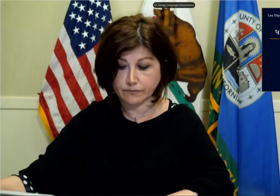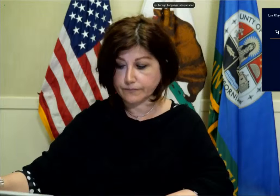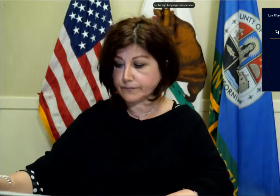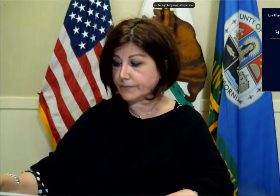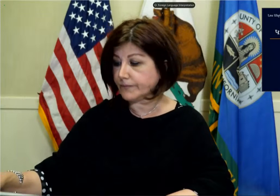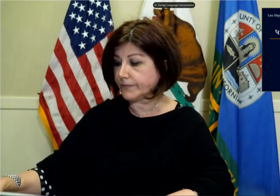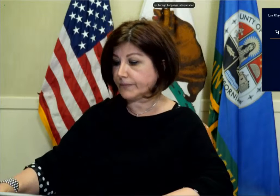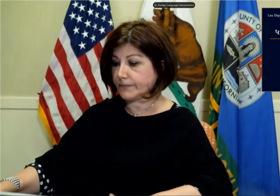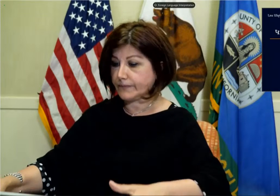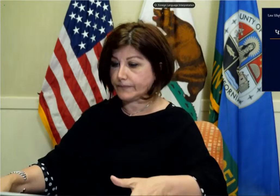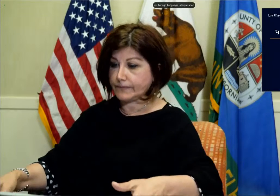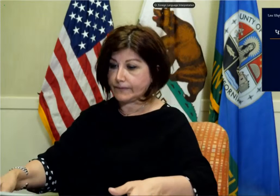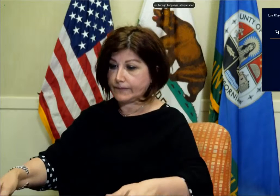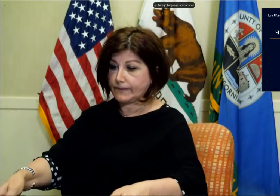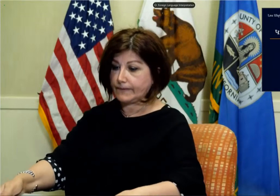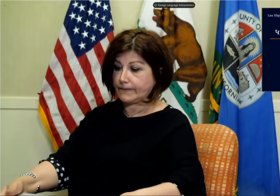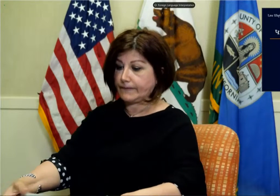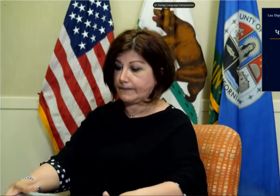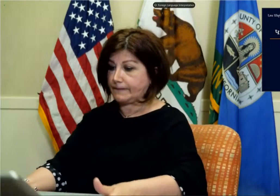Korean.